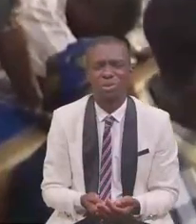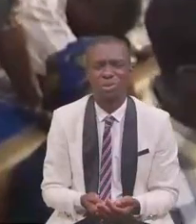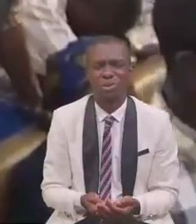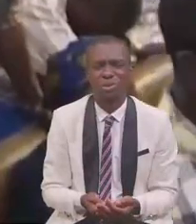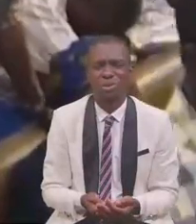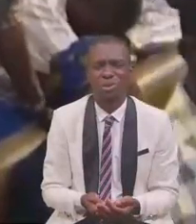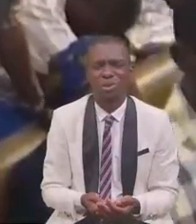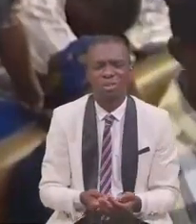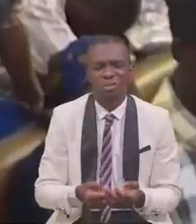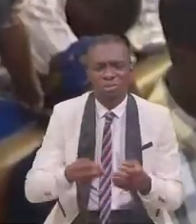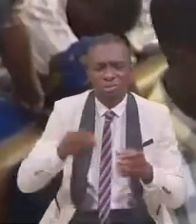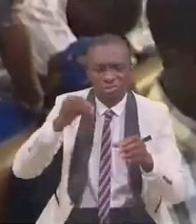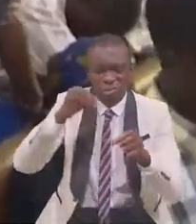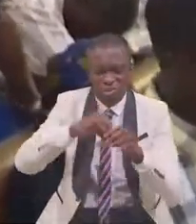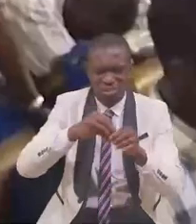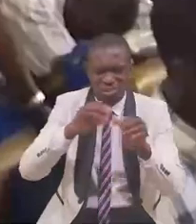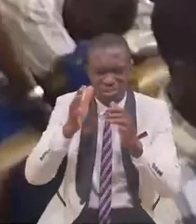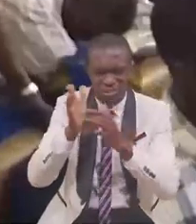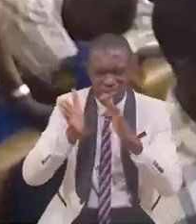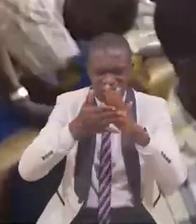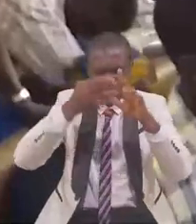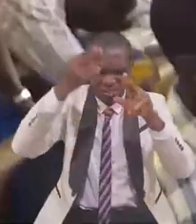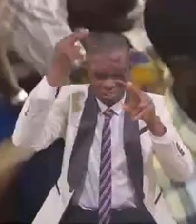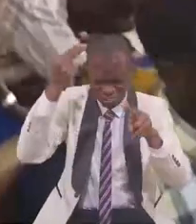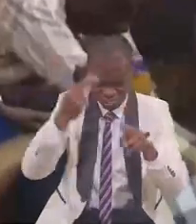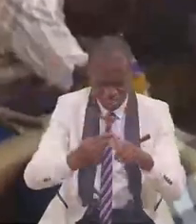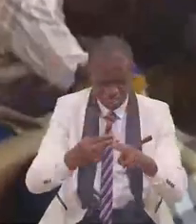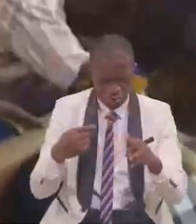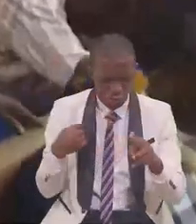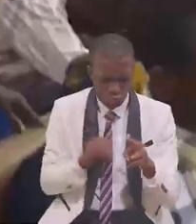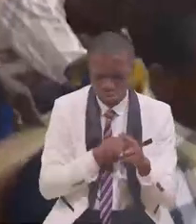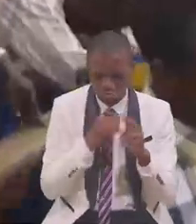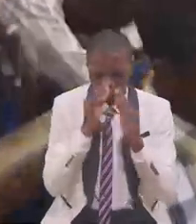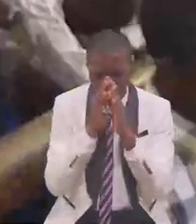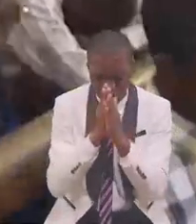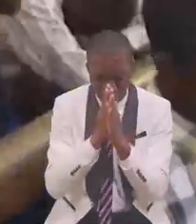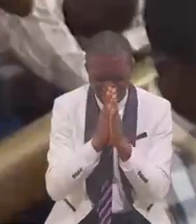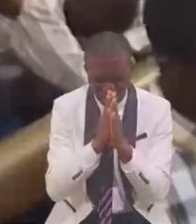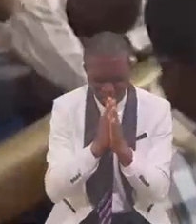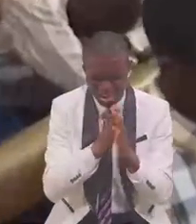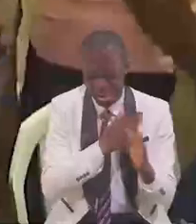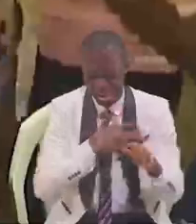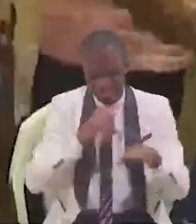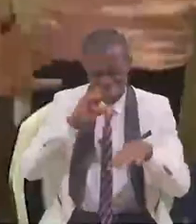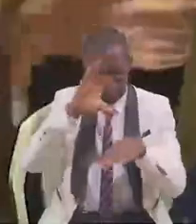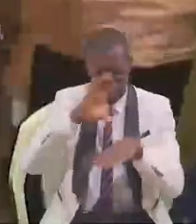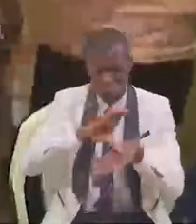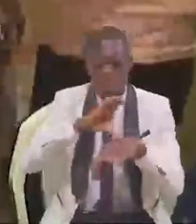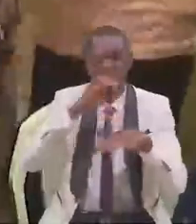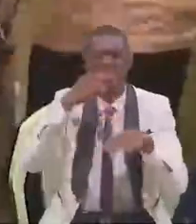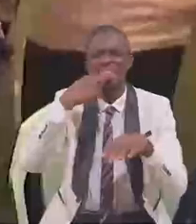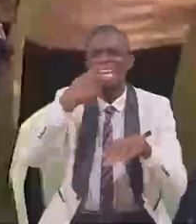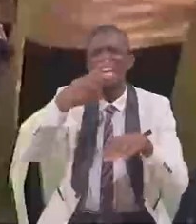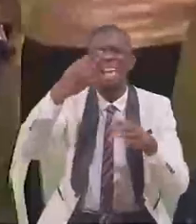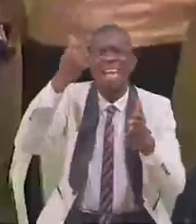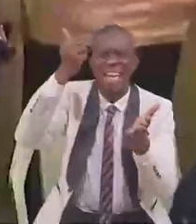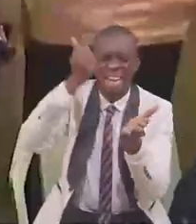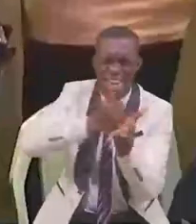Au nom de Jésus, nous prions. Et que l'Église dise